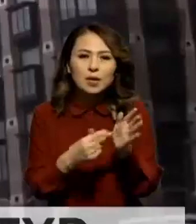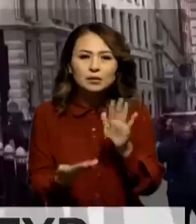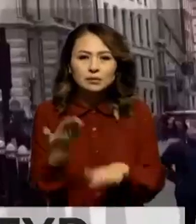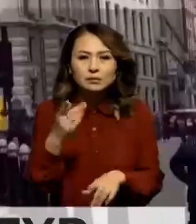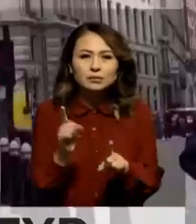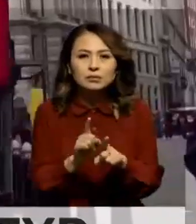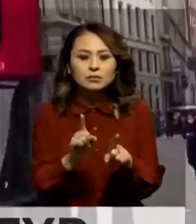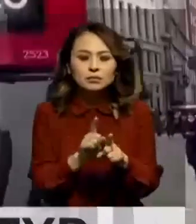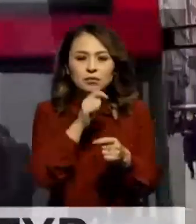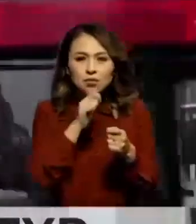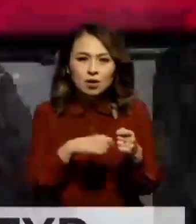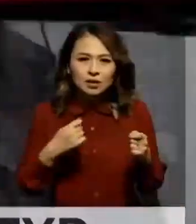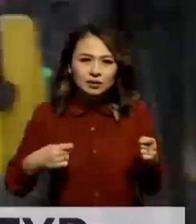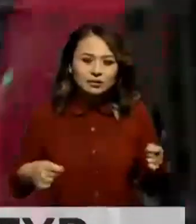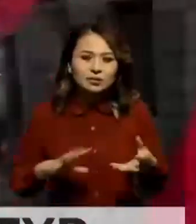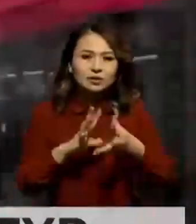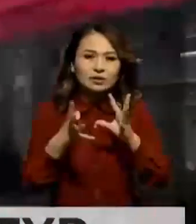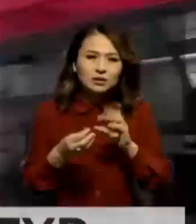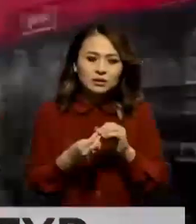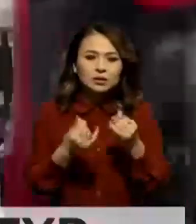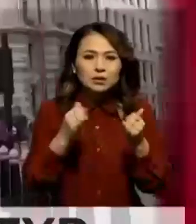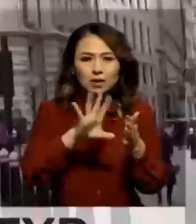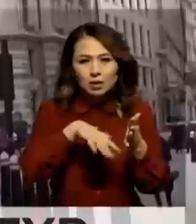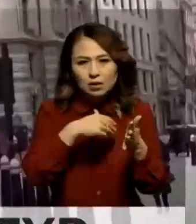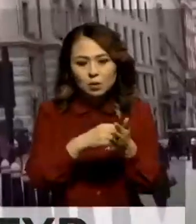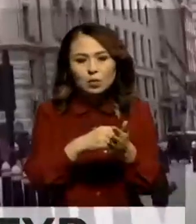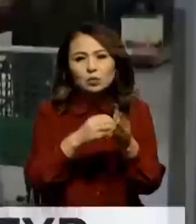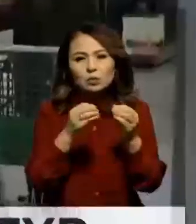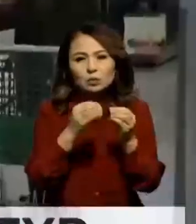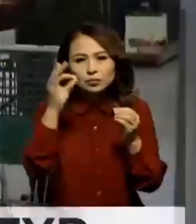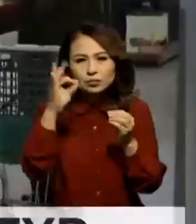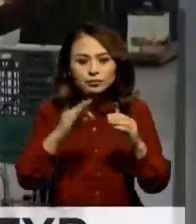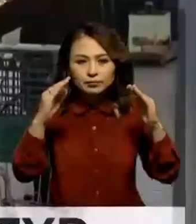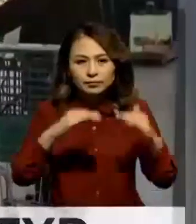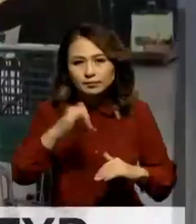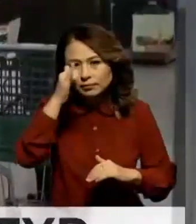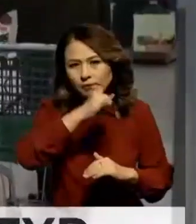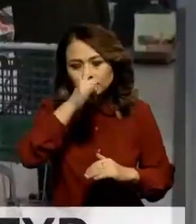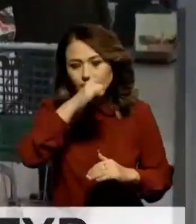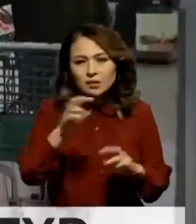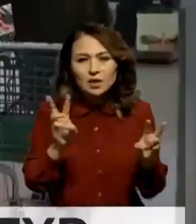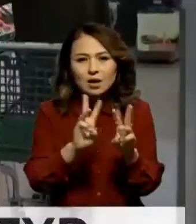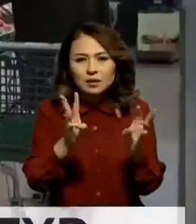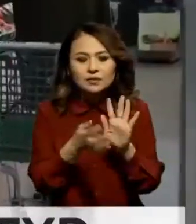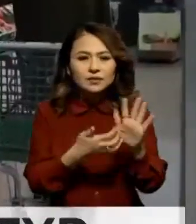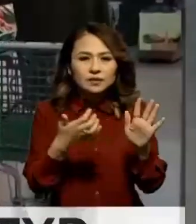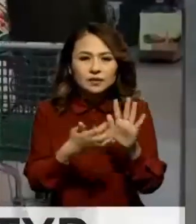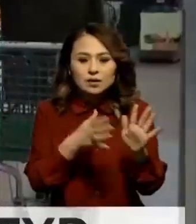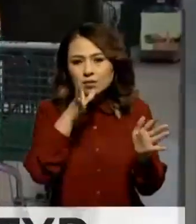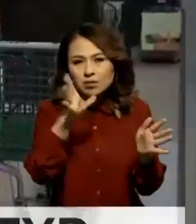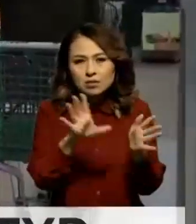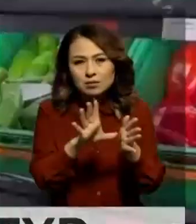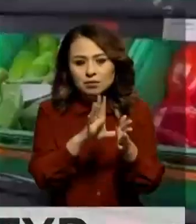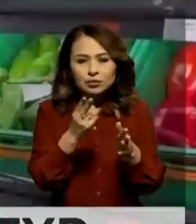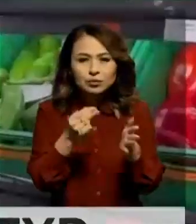біршама саябырлағанмен, инфляция мөлшері әлі 10%-дан төмендемей тұр. Әсіресе газ тапшылығынан энергия құны күрт